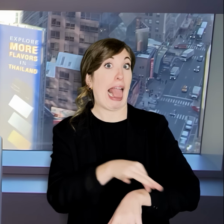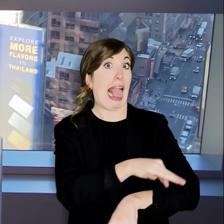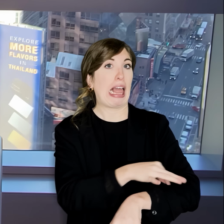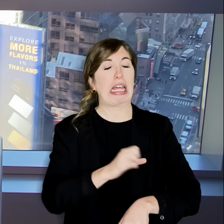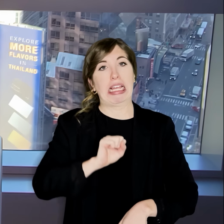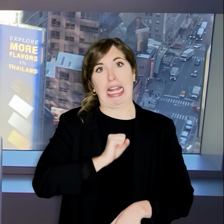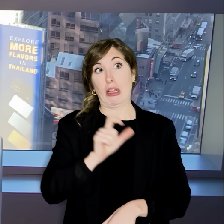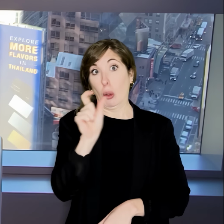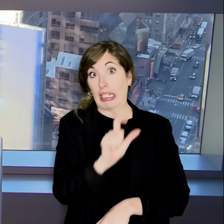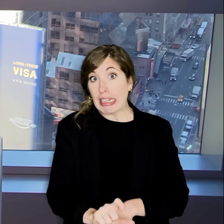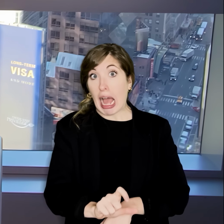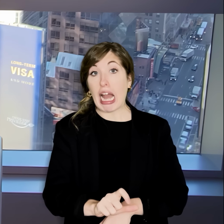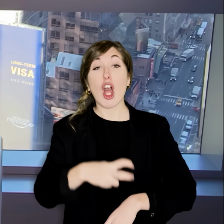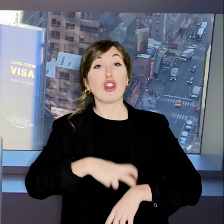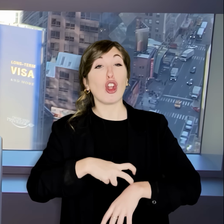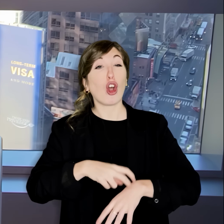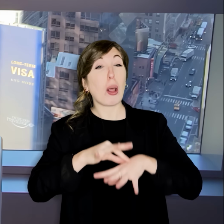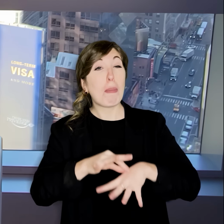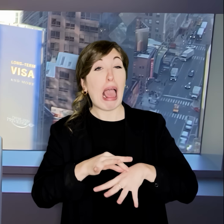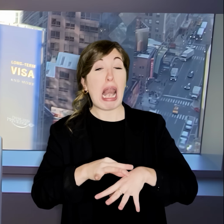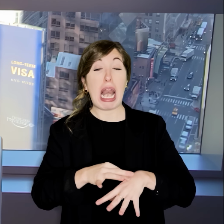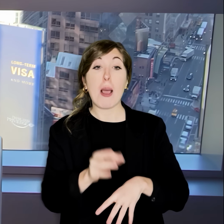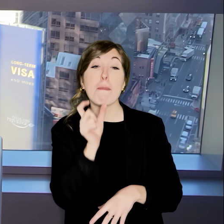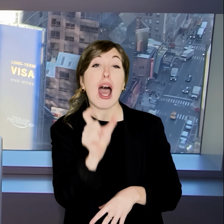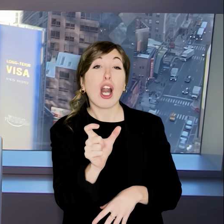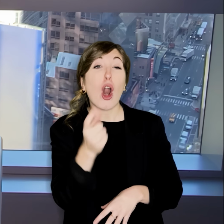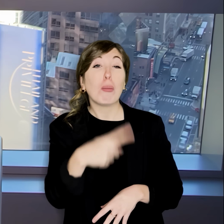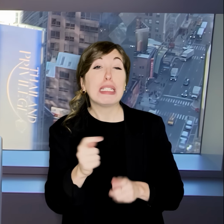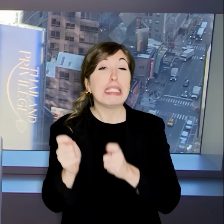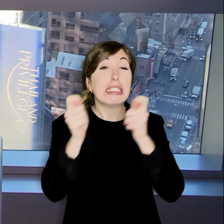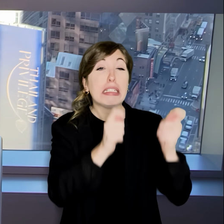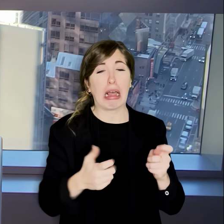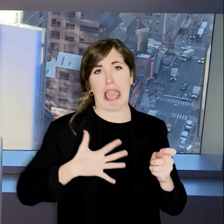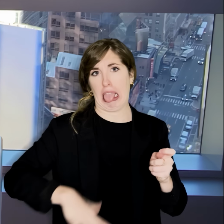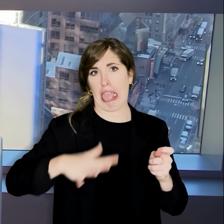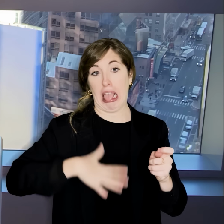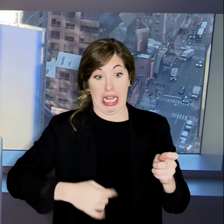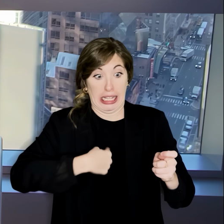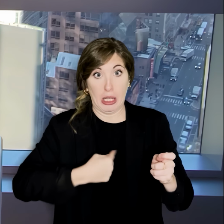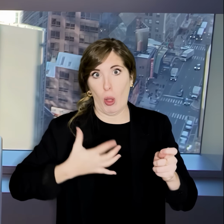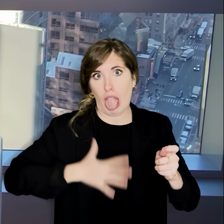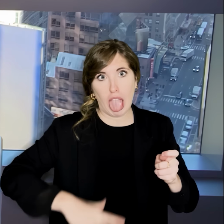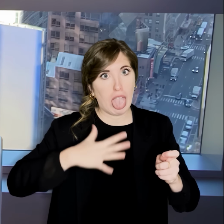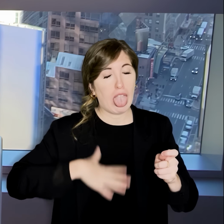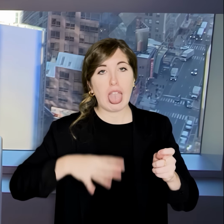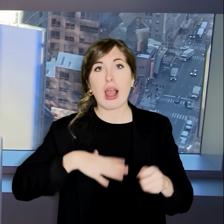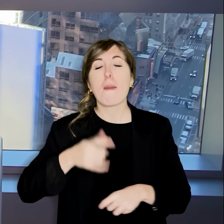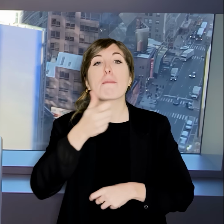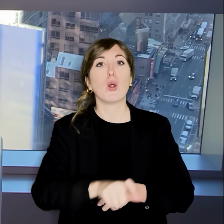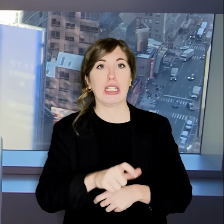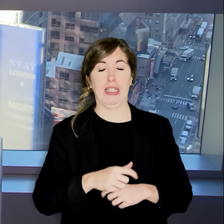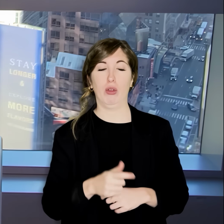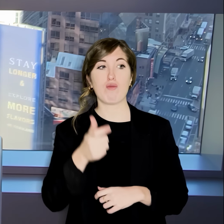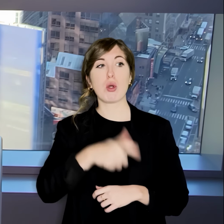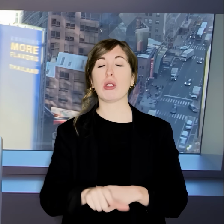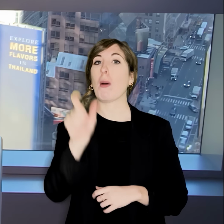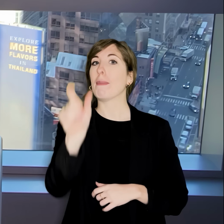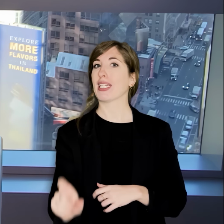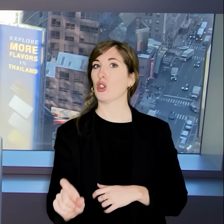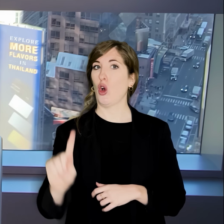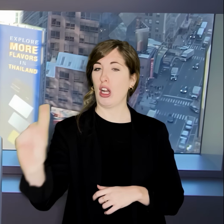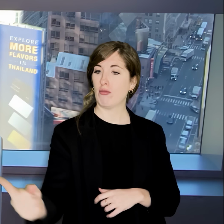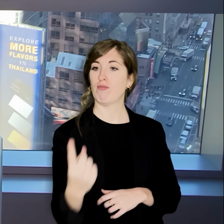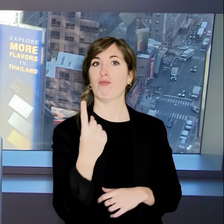quantomeno lo ha io personalmente non amo questo termine perché perché la gente pensa che quando viene a